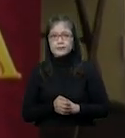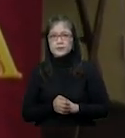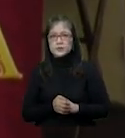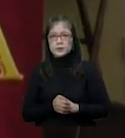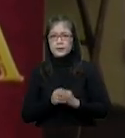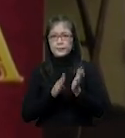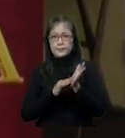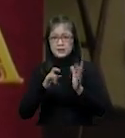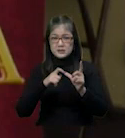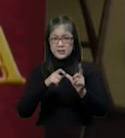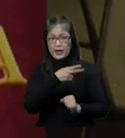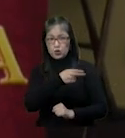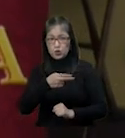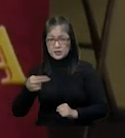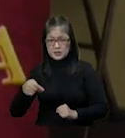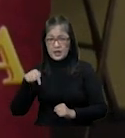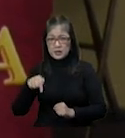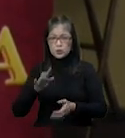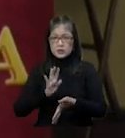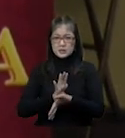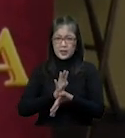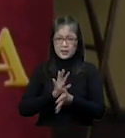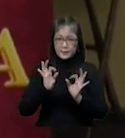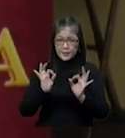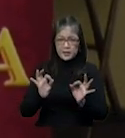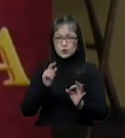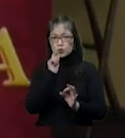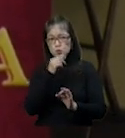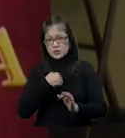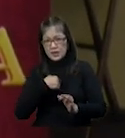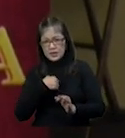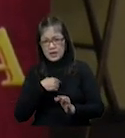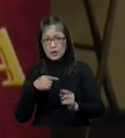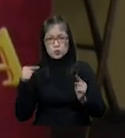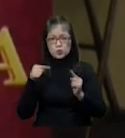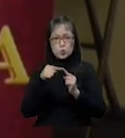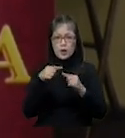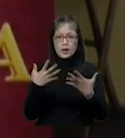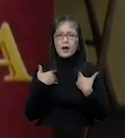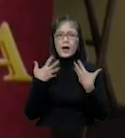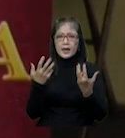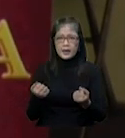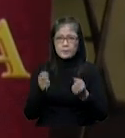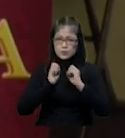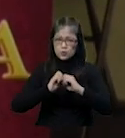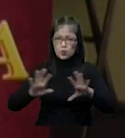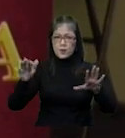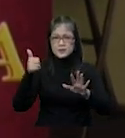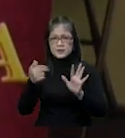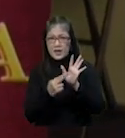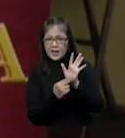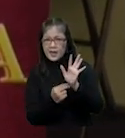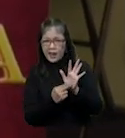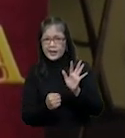sebuah platform dan wadah yang tepat bagi saya untuk bisa menyuarakan harapan, value, serta keberadaan